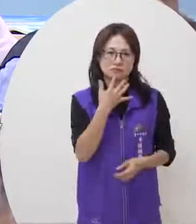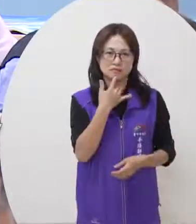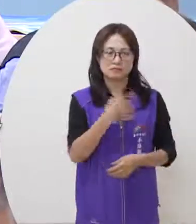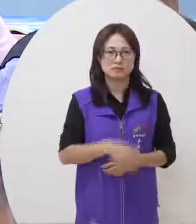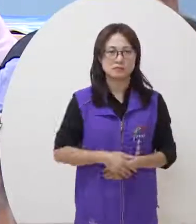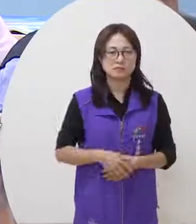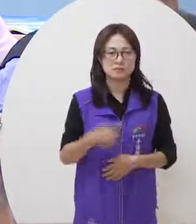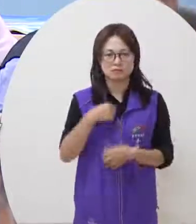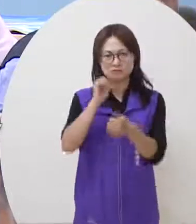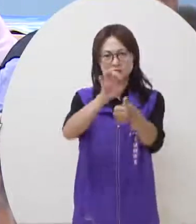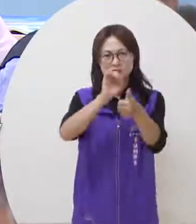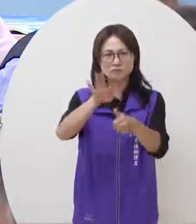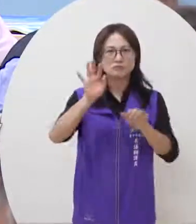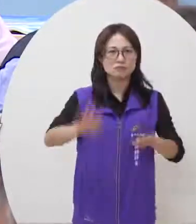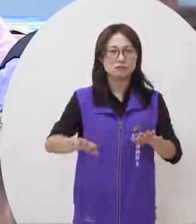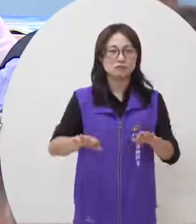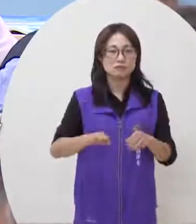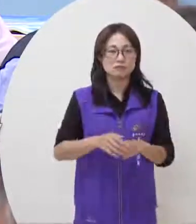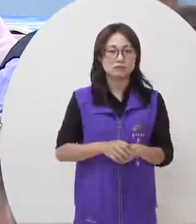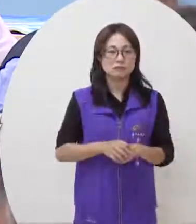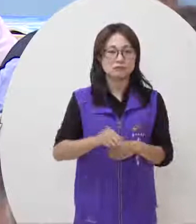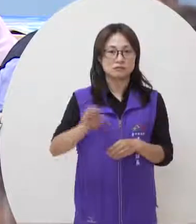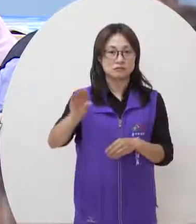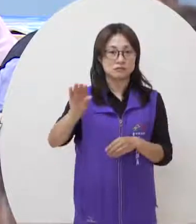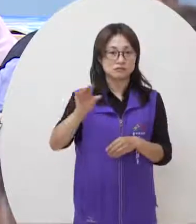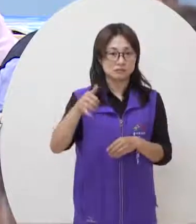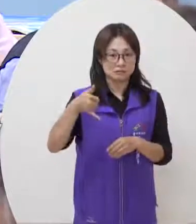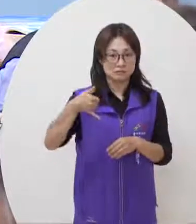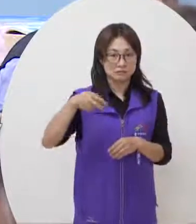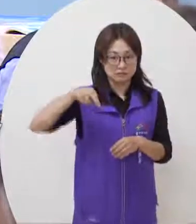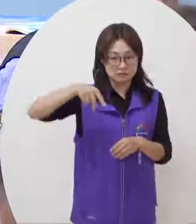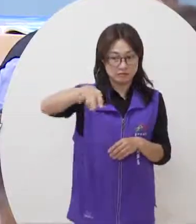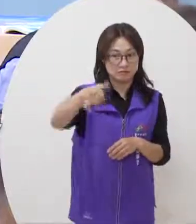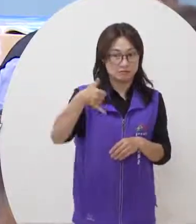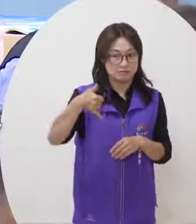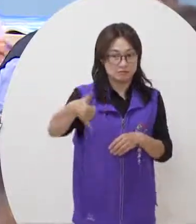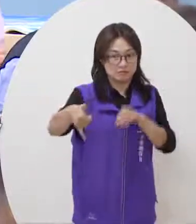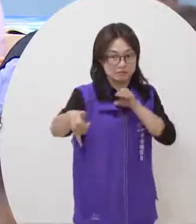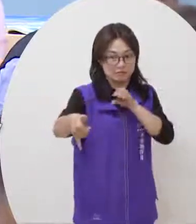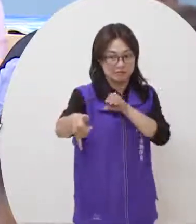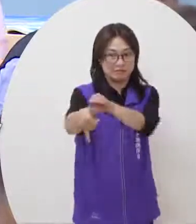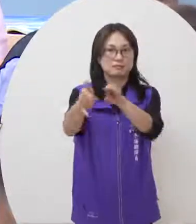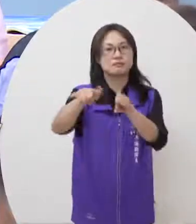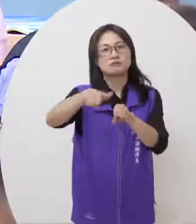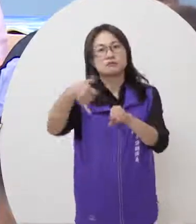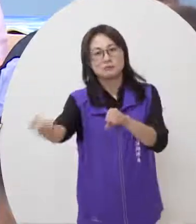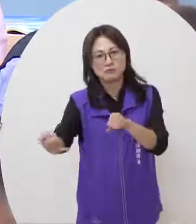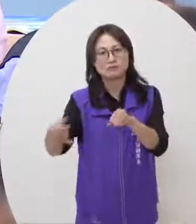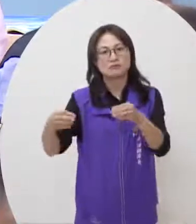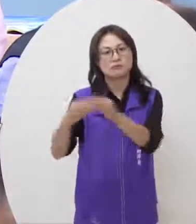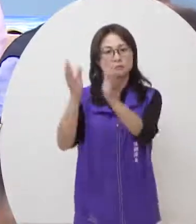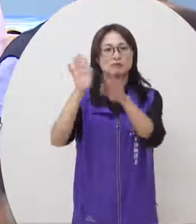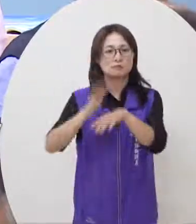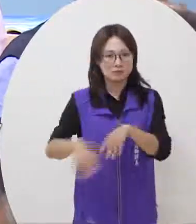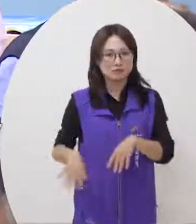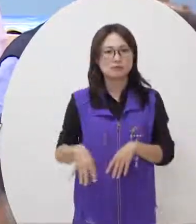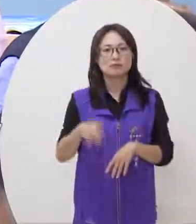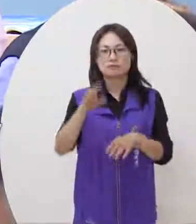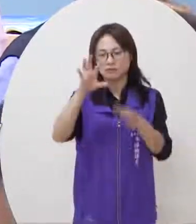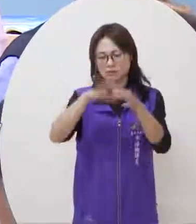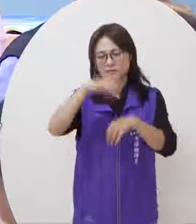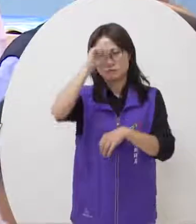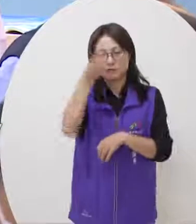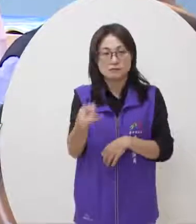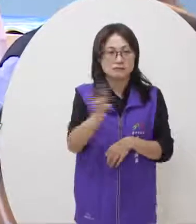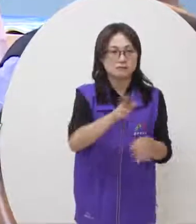是车子从后面撞人吗？我们这个是不是可以来推动这个？那在这边